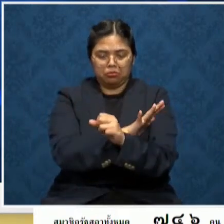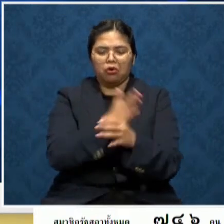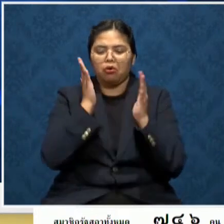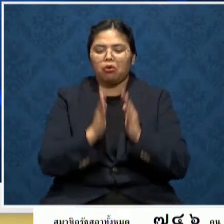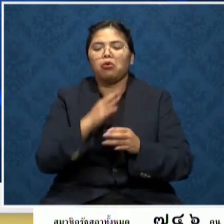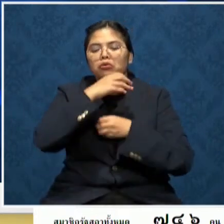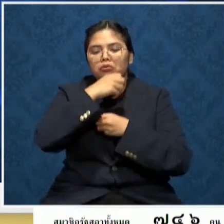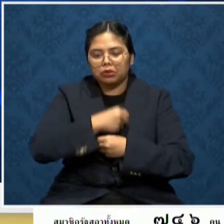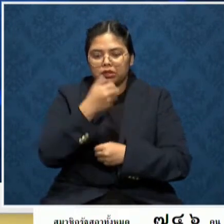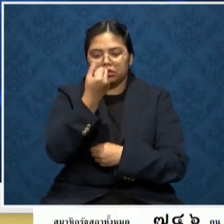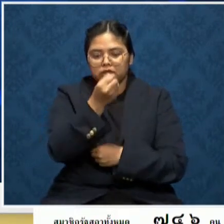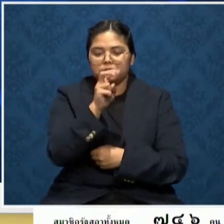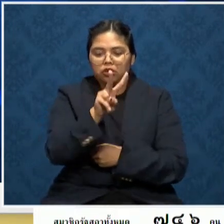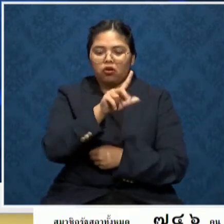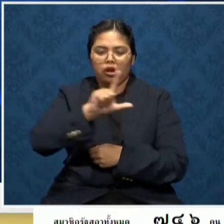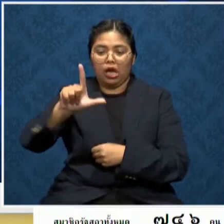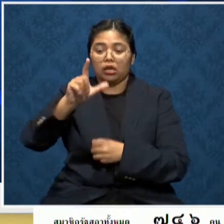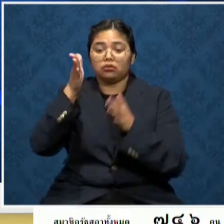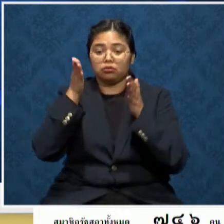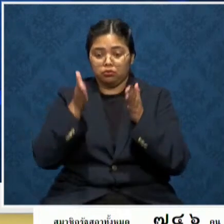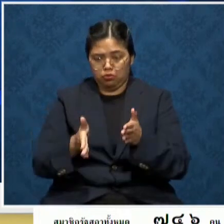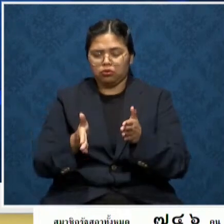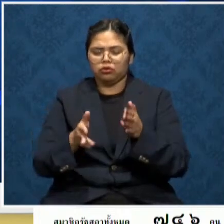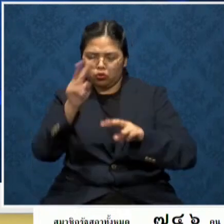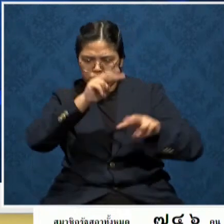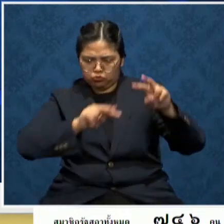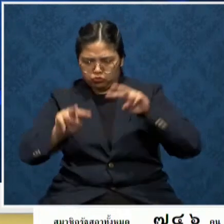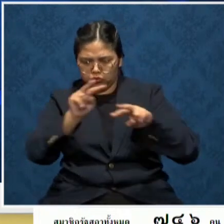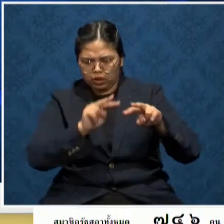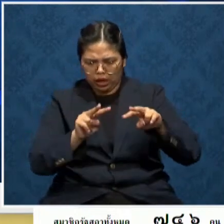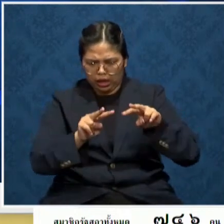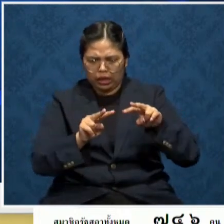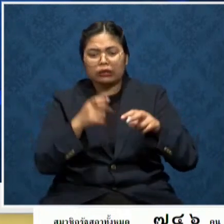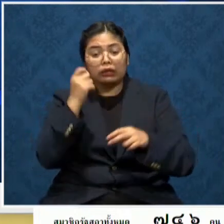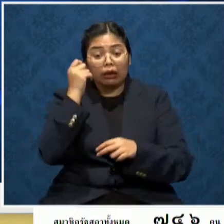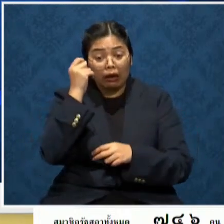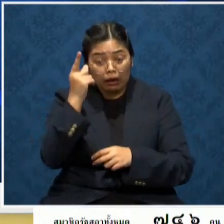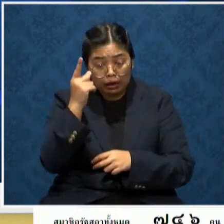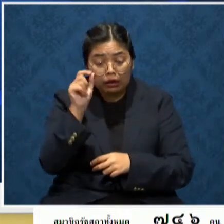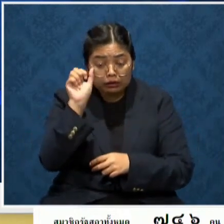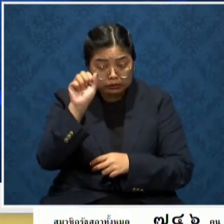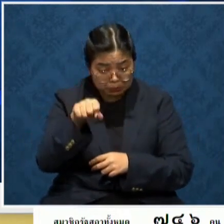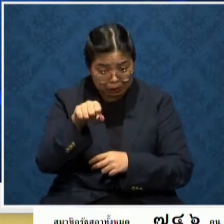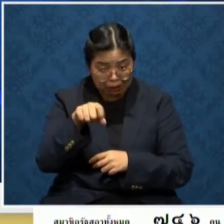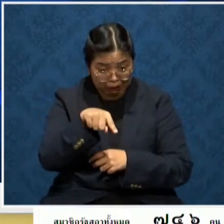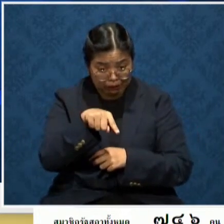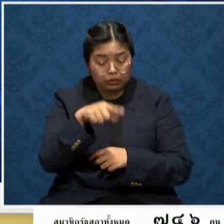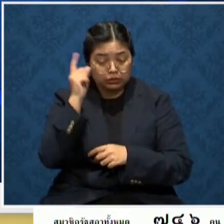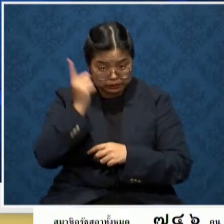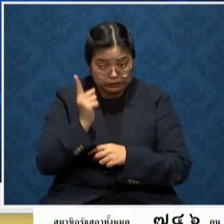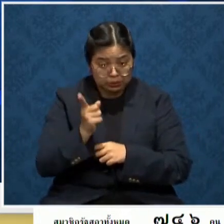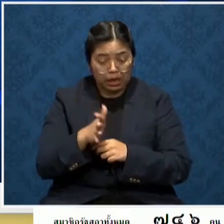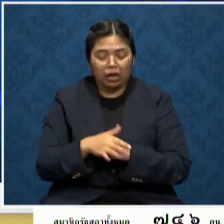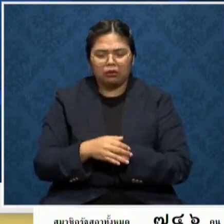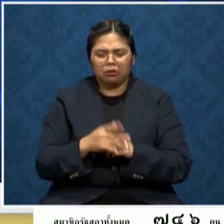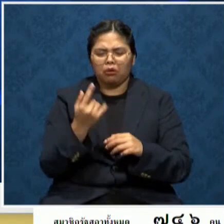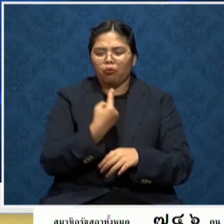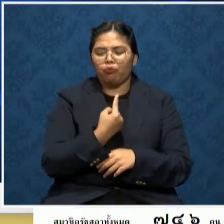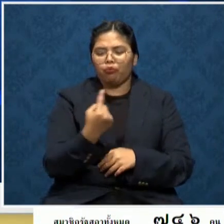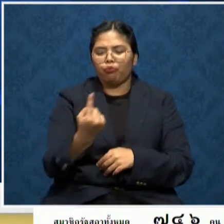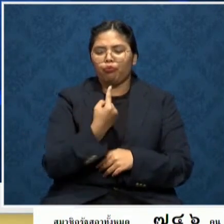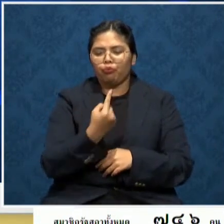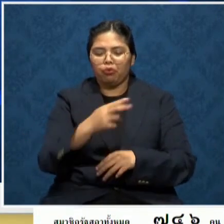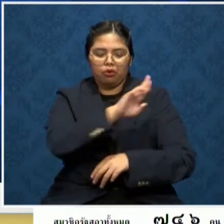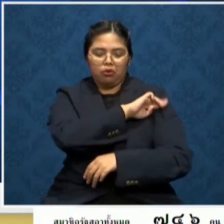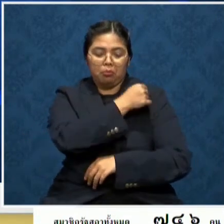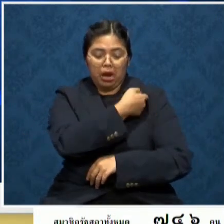สงอายุกกวา 12 ลานคนทลดตองดูแล แตทเข้าใจหอไม่สัคมสไ หมายถึงจำนนเคสทต้องเข้าออกรบใหบาลบ่อยขึ้นมีเค